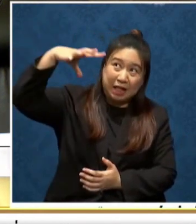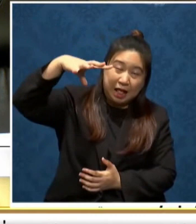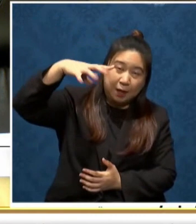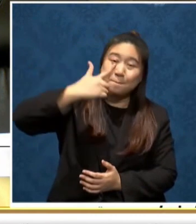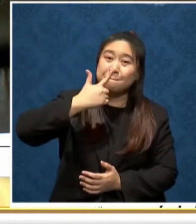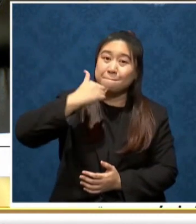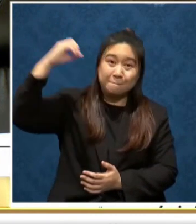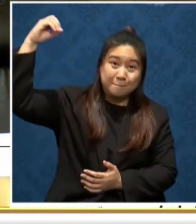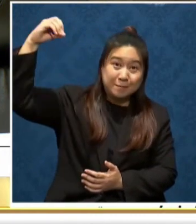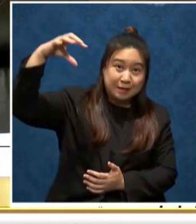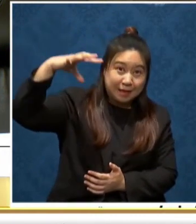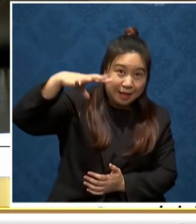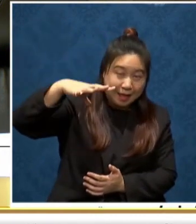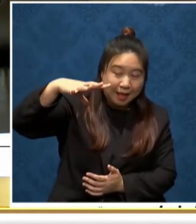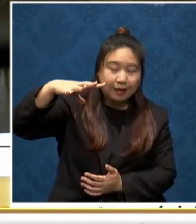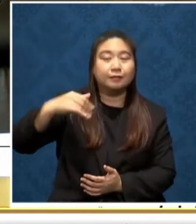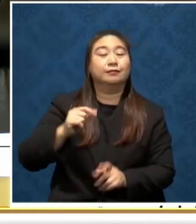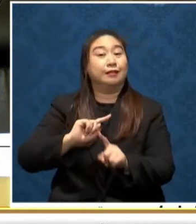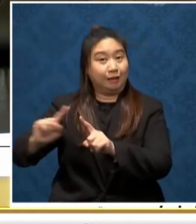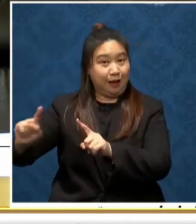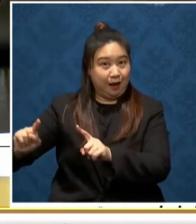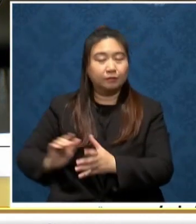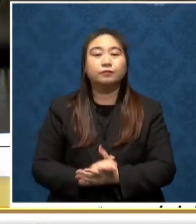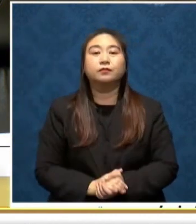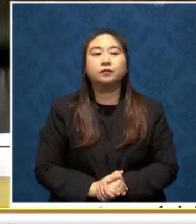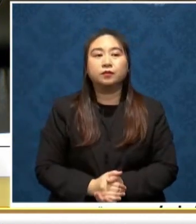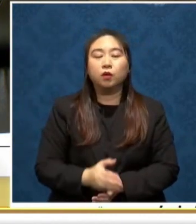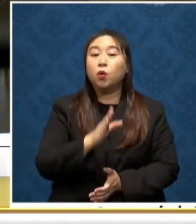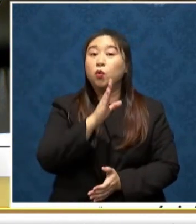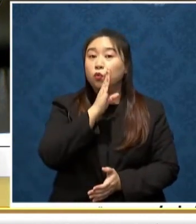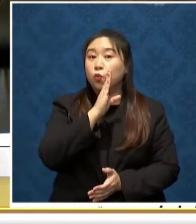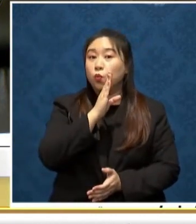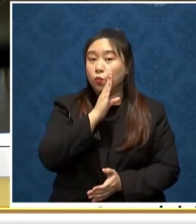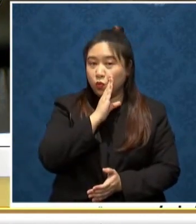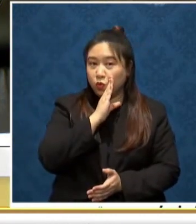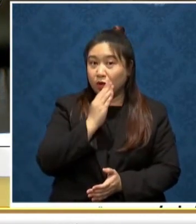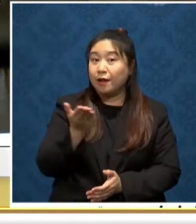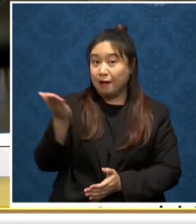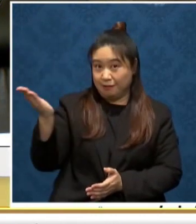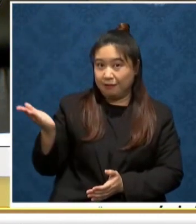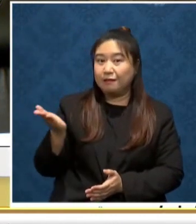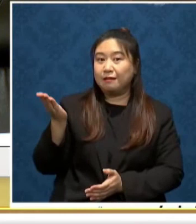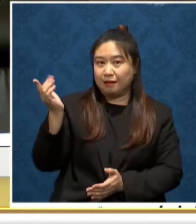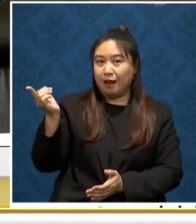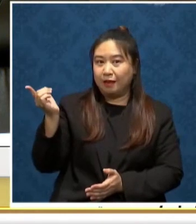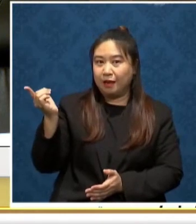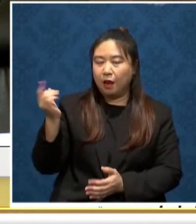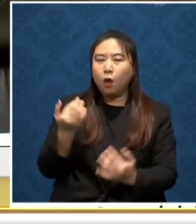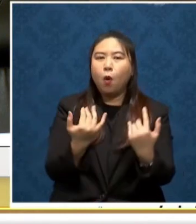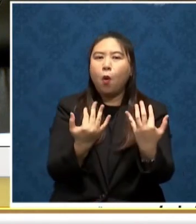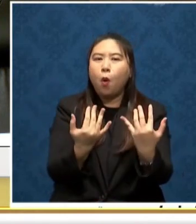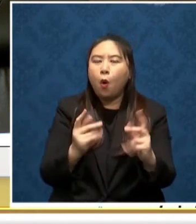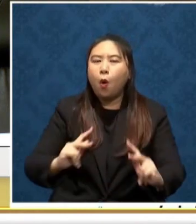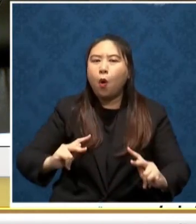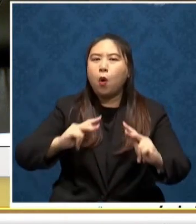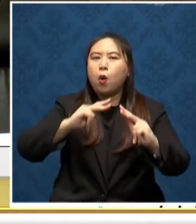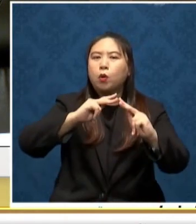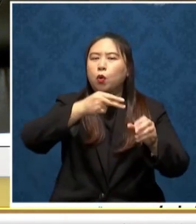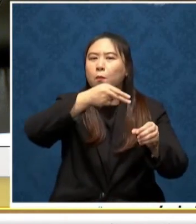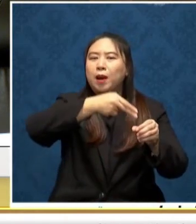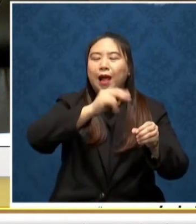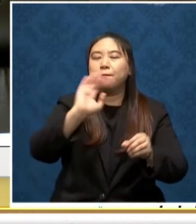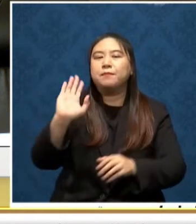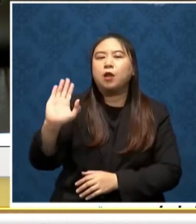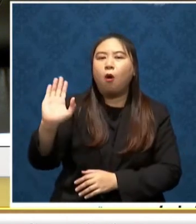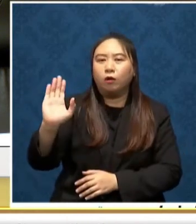านผู้บริหารครับถ้าท่านมีส่วนเข้าไปได้ไม่ต้องรอของกระทรวงพลังงานกองทุนทดแทนพลังงานเนี่ย